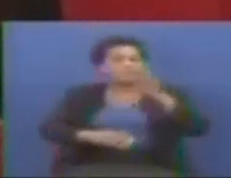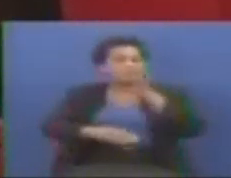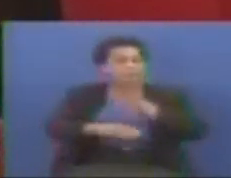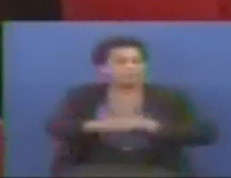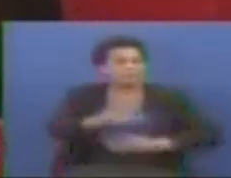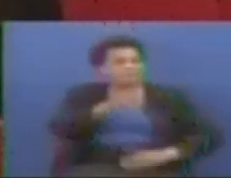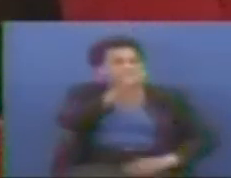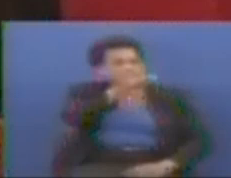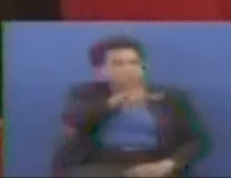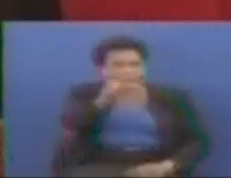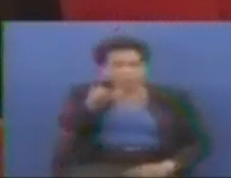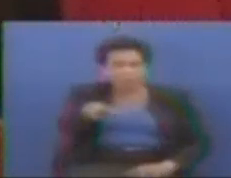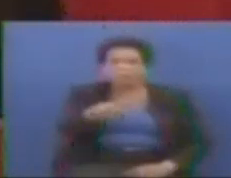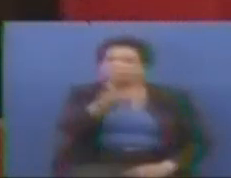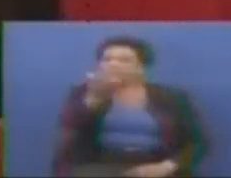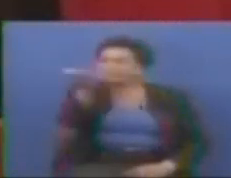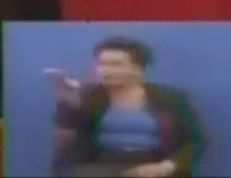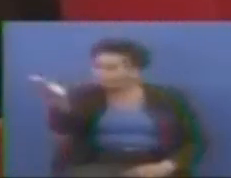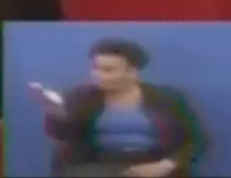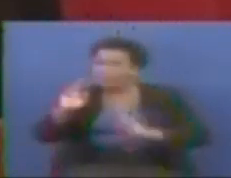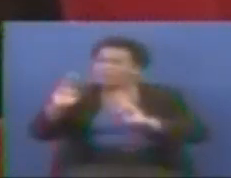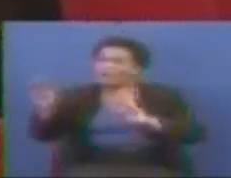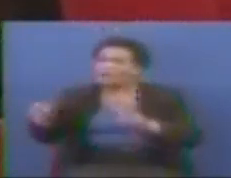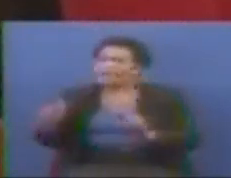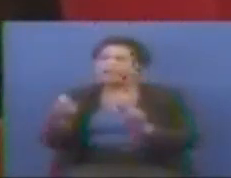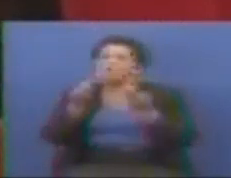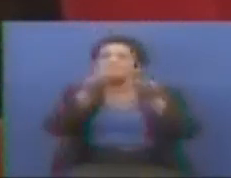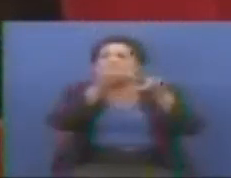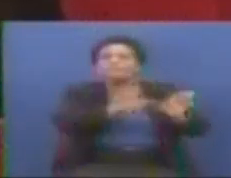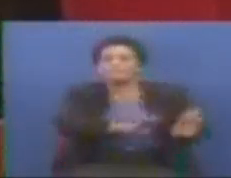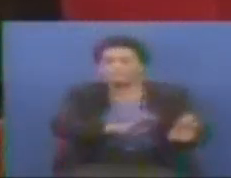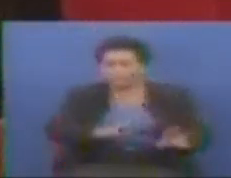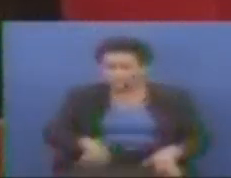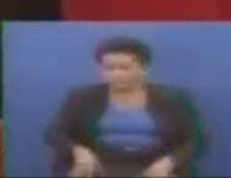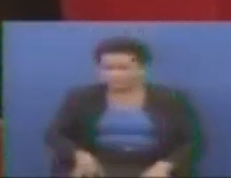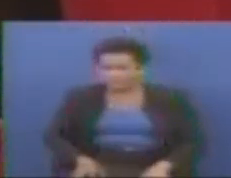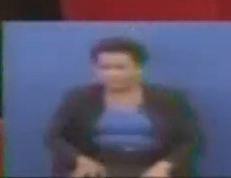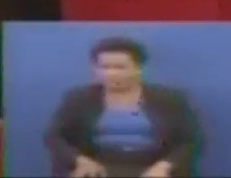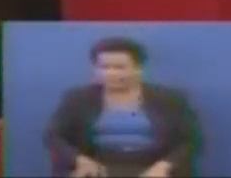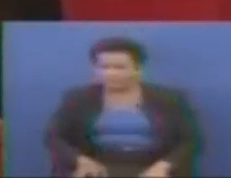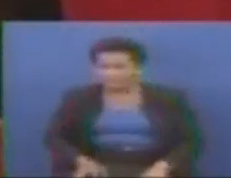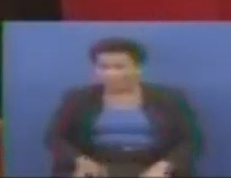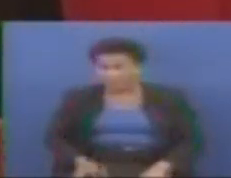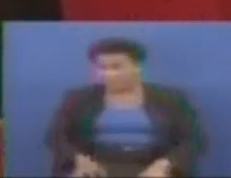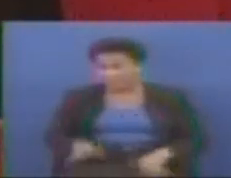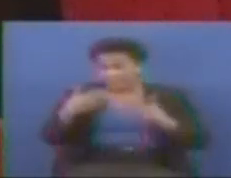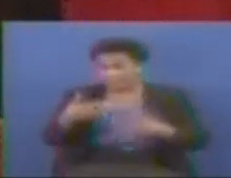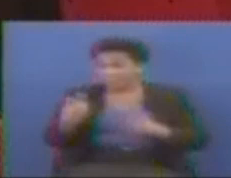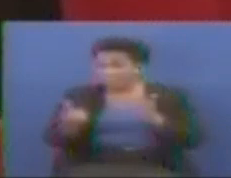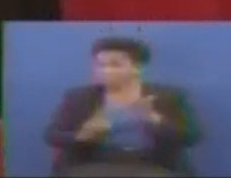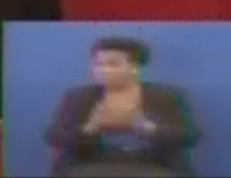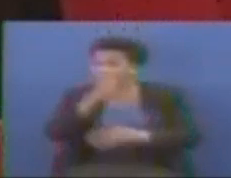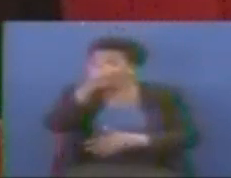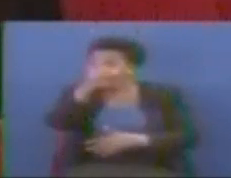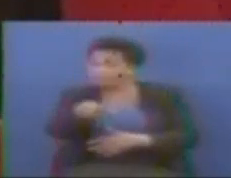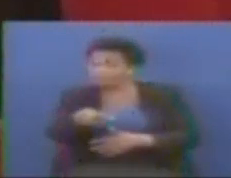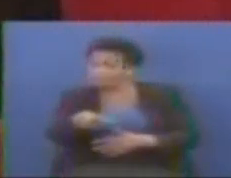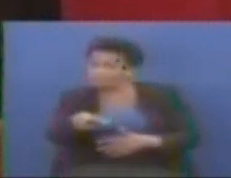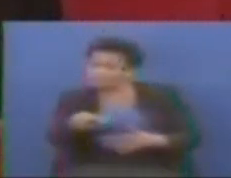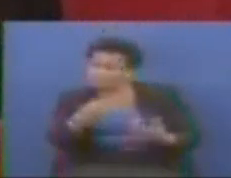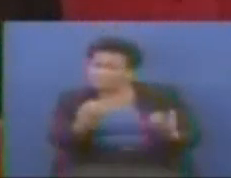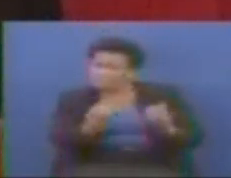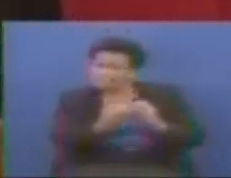Hiyo mimi sijawahi kuona pahala au kusikia kwamba kuna askari jeshi la polisi amechapa viboko bodaboda. Kwa hiyo naomba